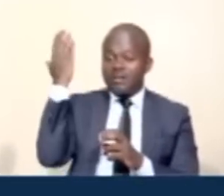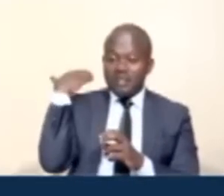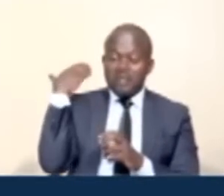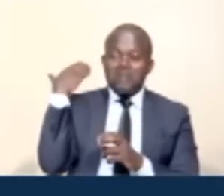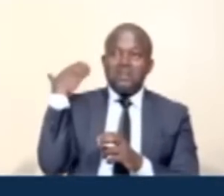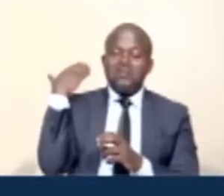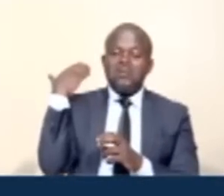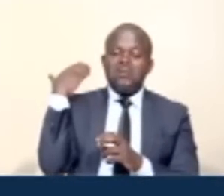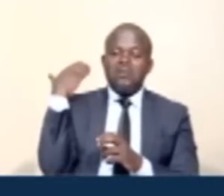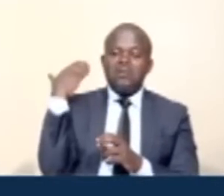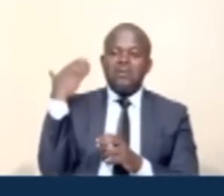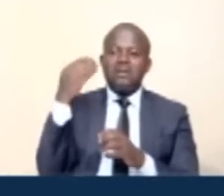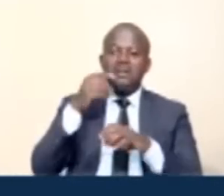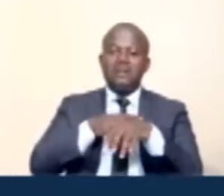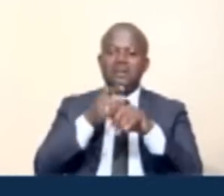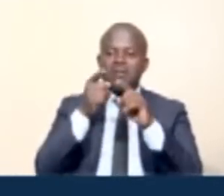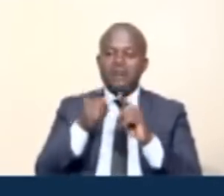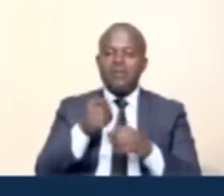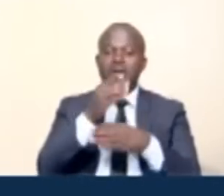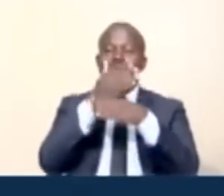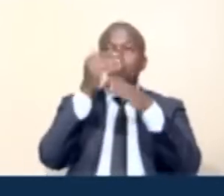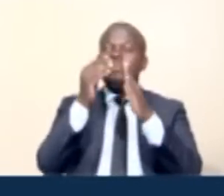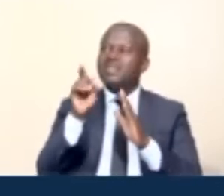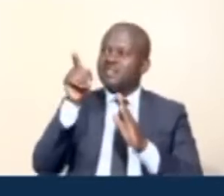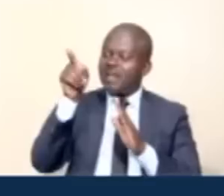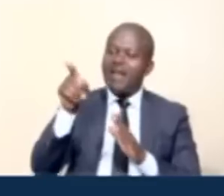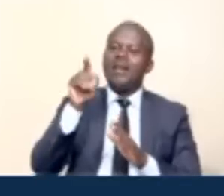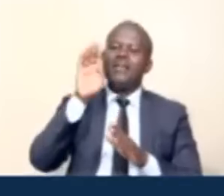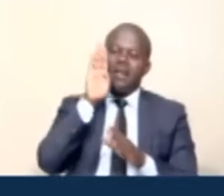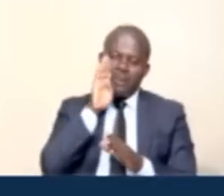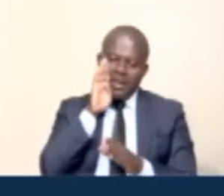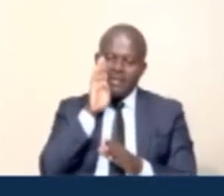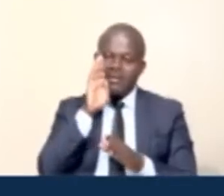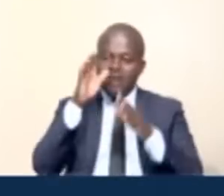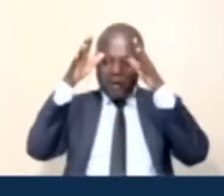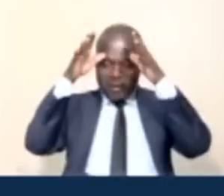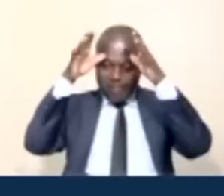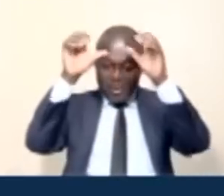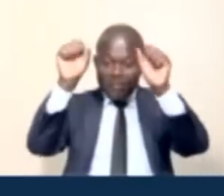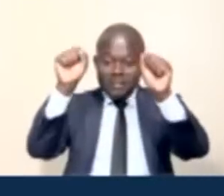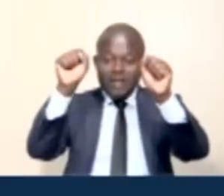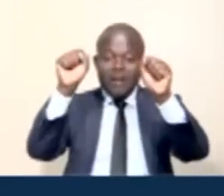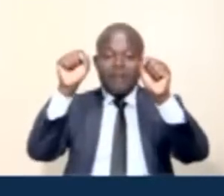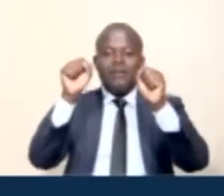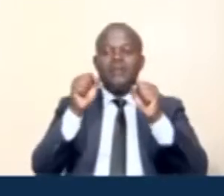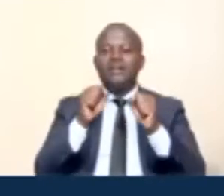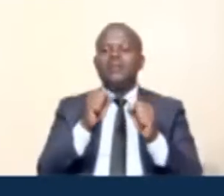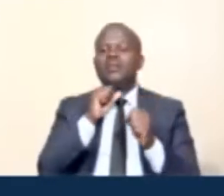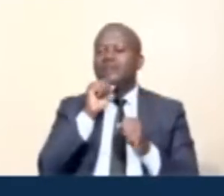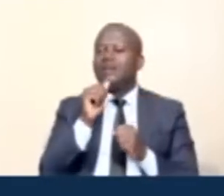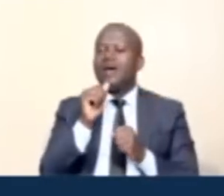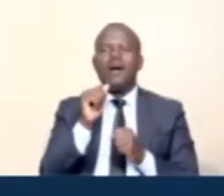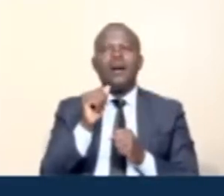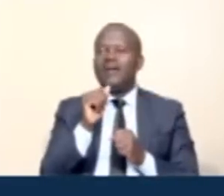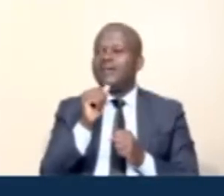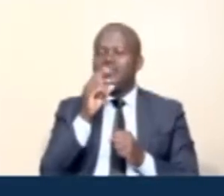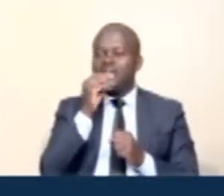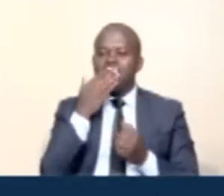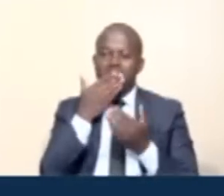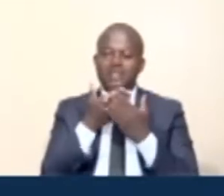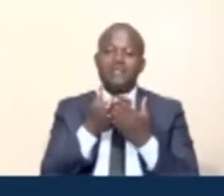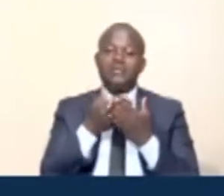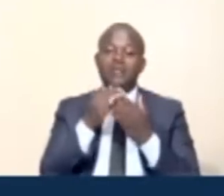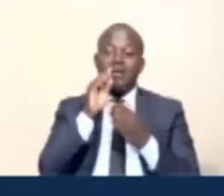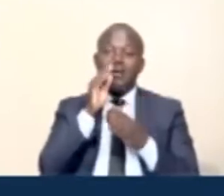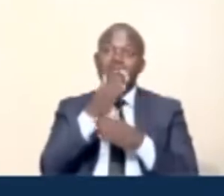ishize, iyo tariki yageze bavuga ngo minisitiri runaka yabeshye perezida wa Repubulika. Iyo numva atari imvugo nziza, ntabwo minisitiri ajya kubeshya perezida wa